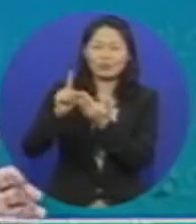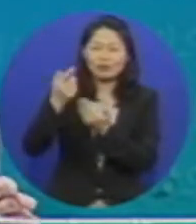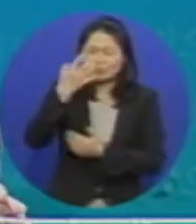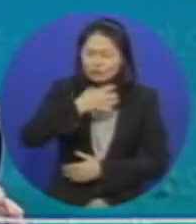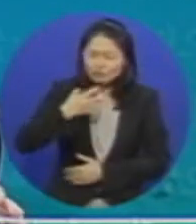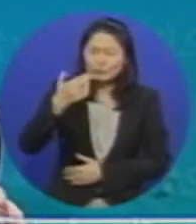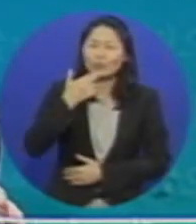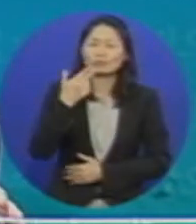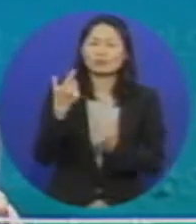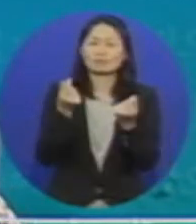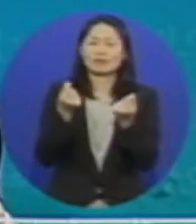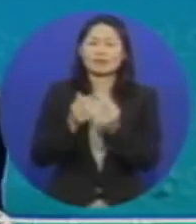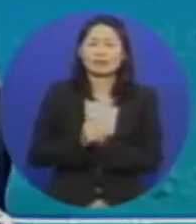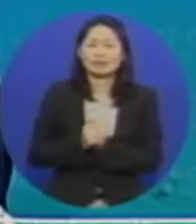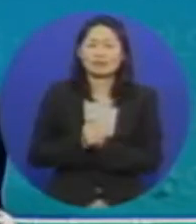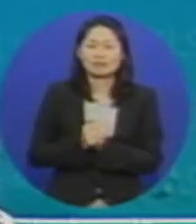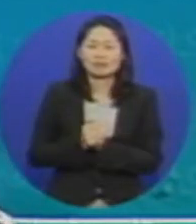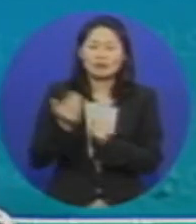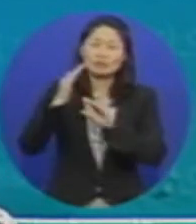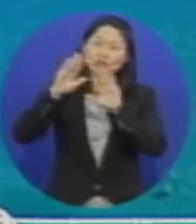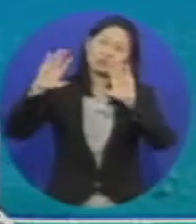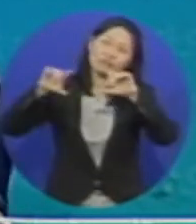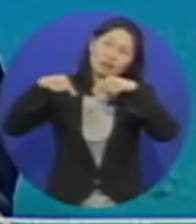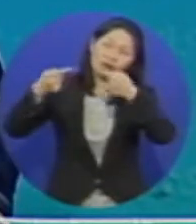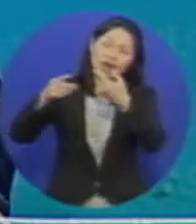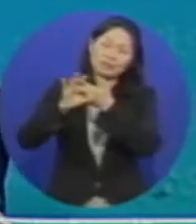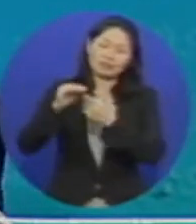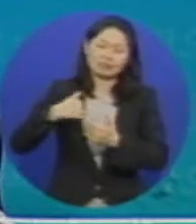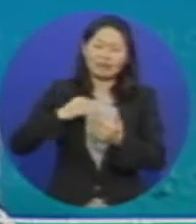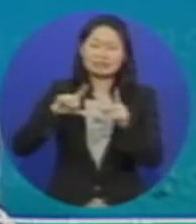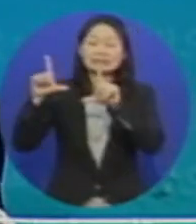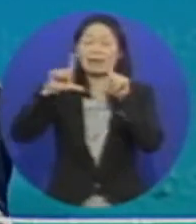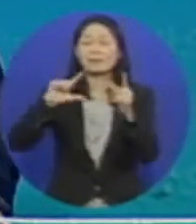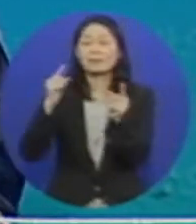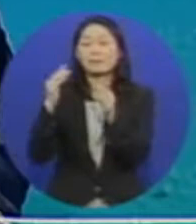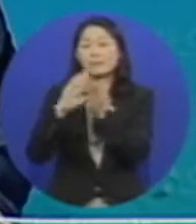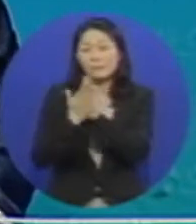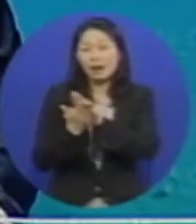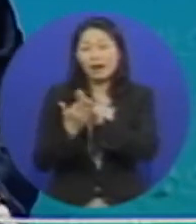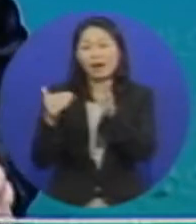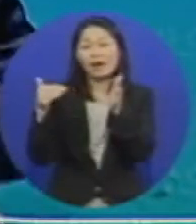있겠어요 천국에 가면 내 삶이 달라지겠지